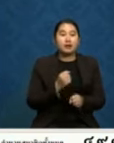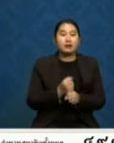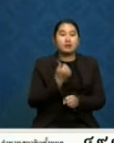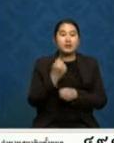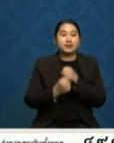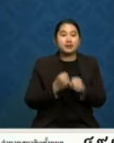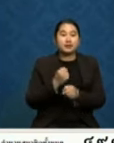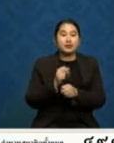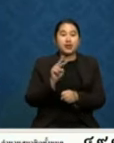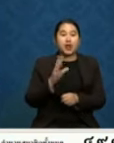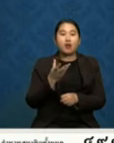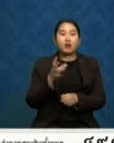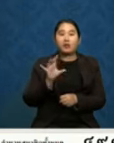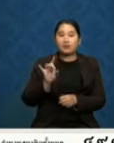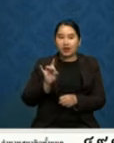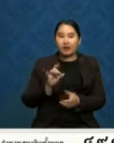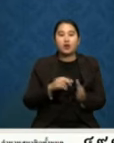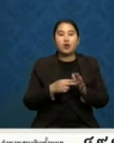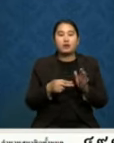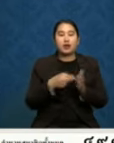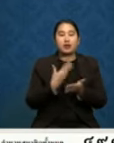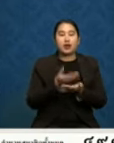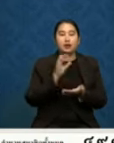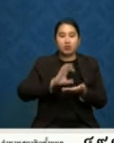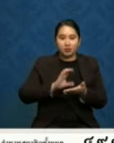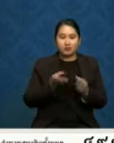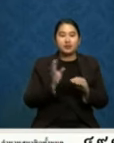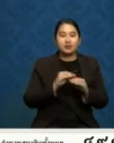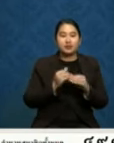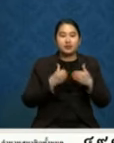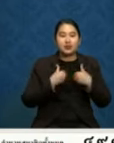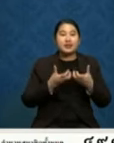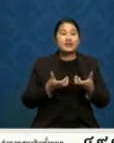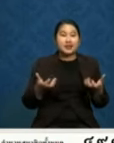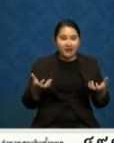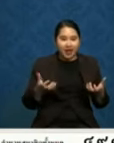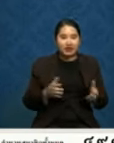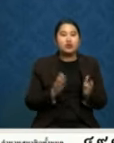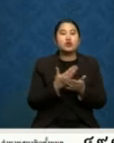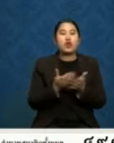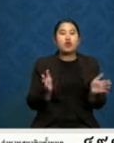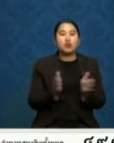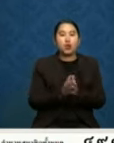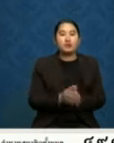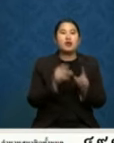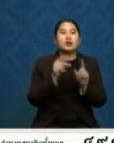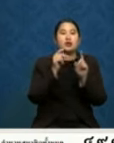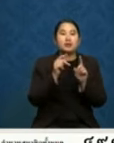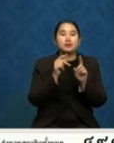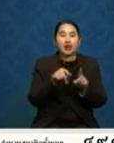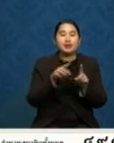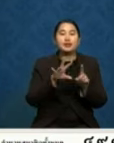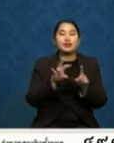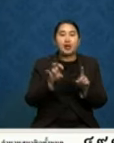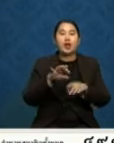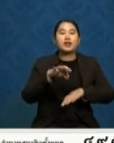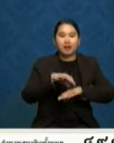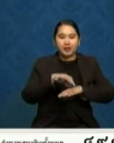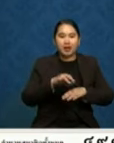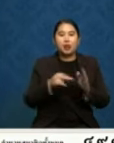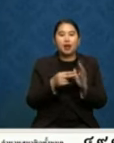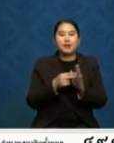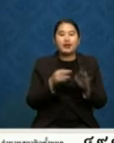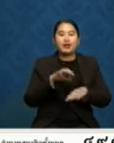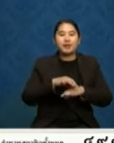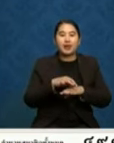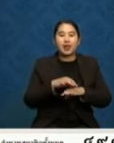ปี2568เนี่ยก็มีการตั้งงบประมาณในส่วนนี้อีกแยกต่างหากรวมแล้วอีก 1,700 กว่าอัตรานะครับเพราะฉะนั้นไม่มีการขาด